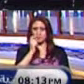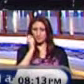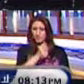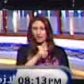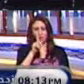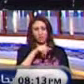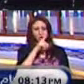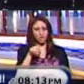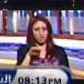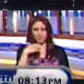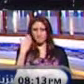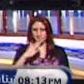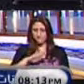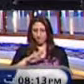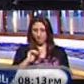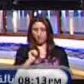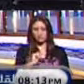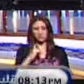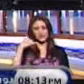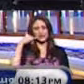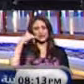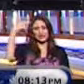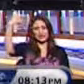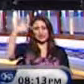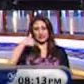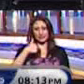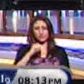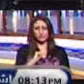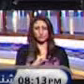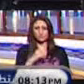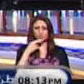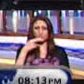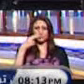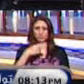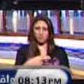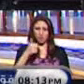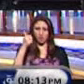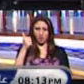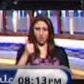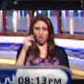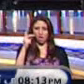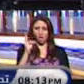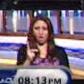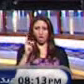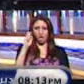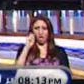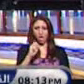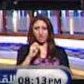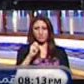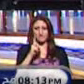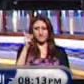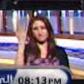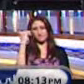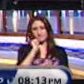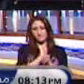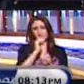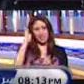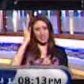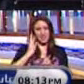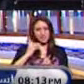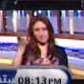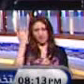ده شيء مؤلم جدا الحقيقة. معنا على التليفون عاطف حبيب، أحد المواطنين العائدين من السجون الليبية. عاطف،